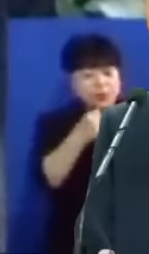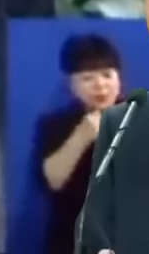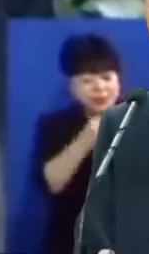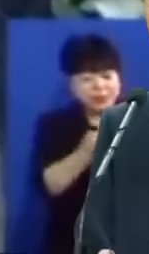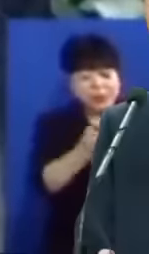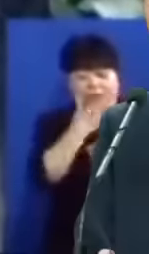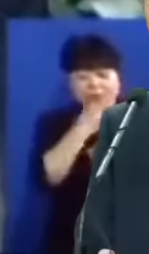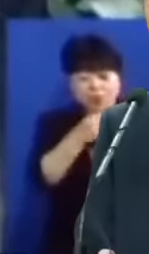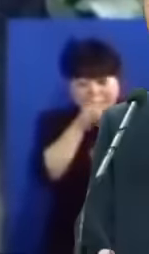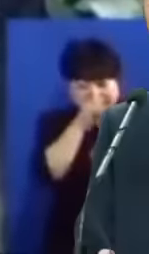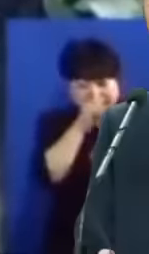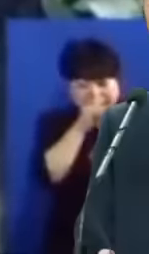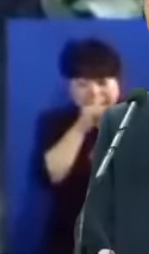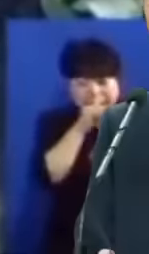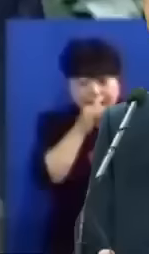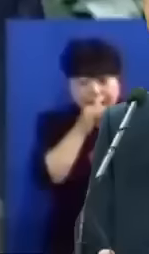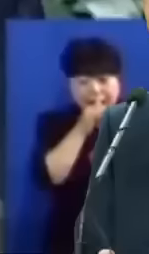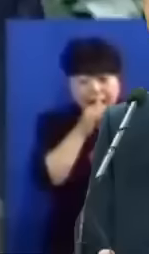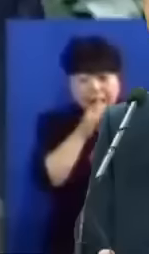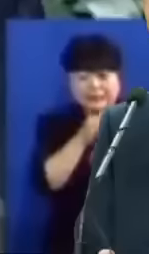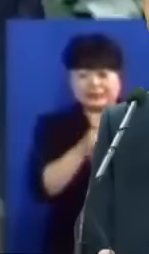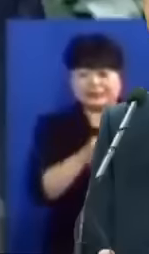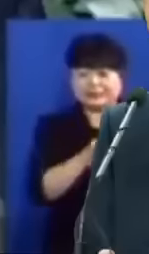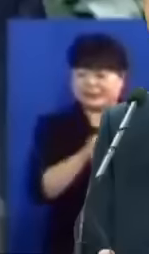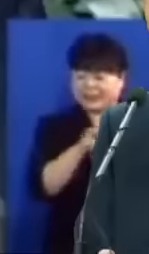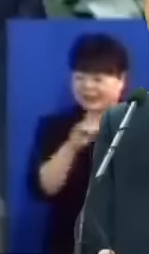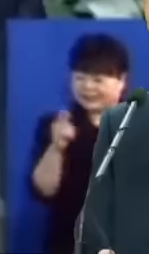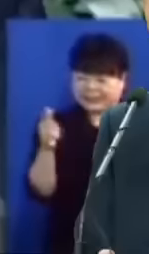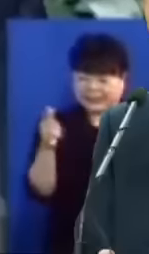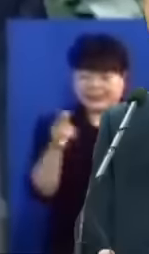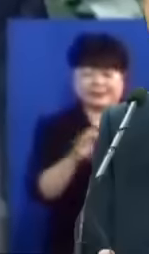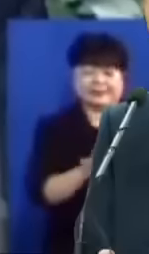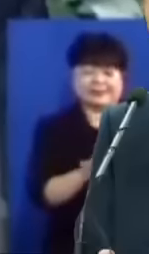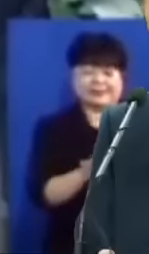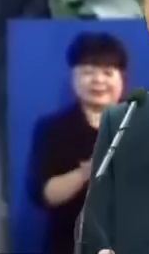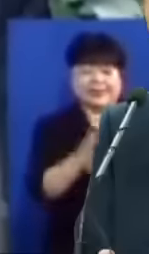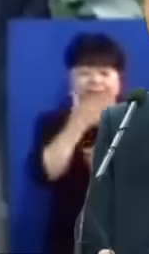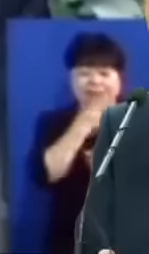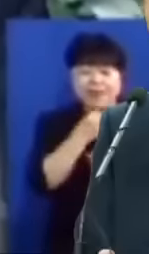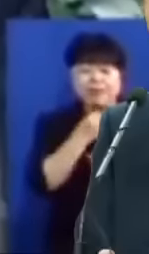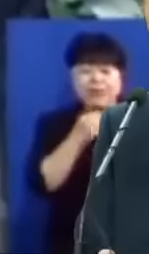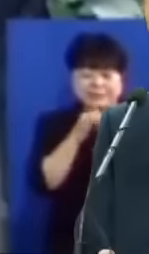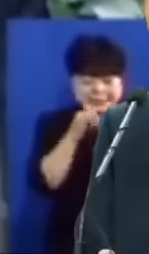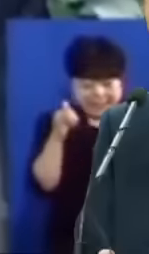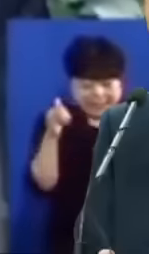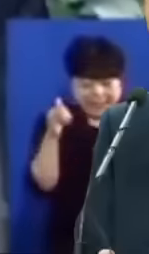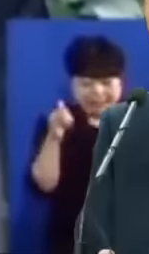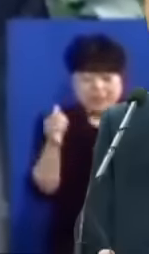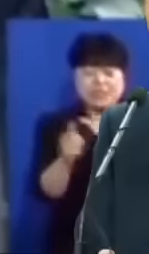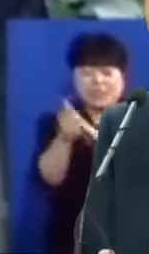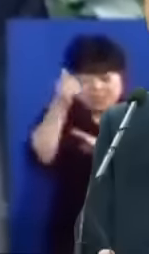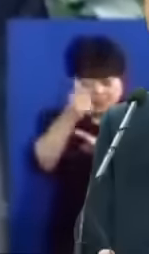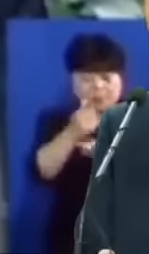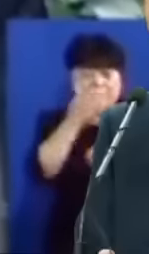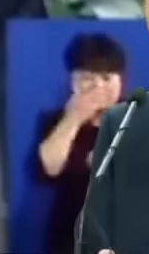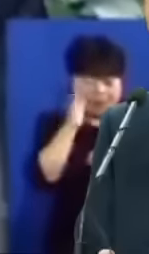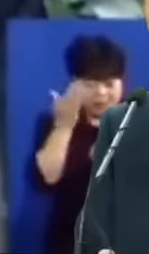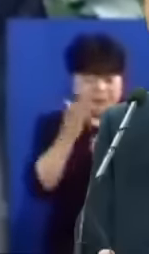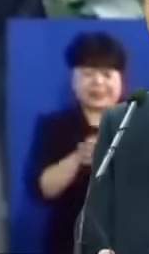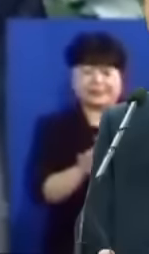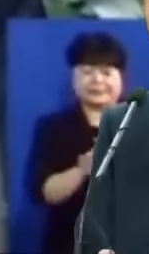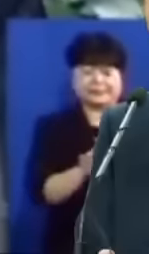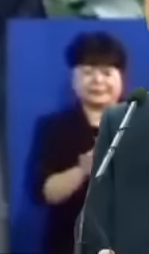때문에 행복하다. 그런데 실상은 그렇지 않다는 것입니다. 행복한 사람이 성공을 할 수 있다는